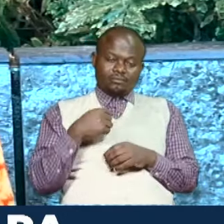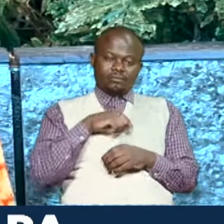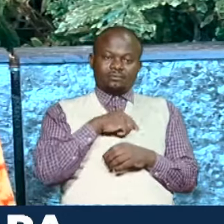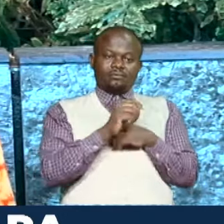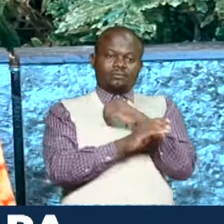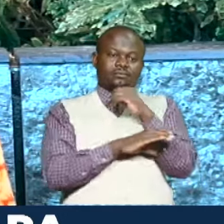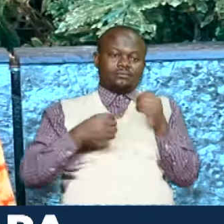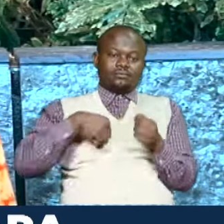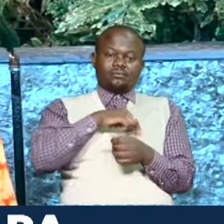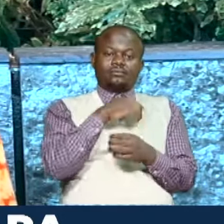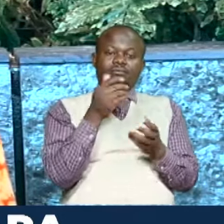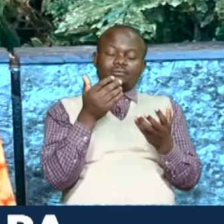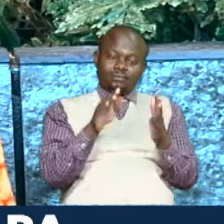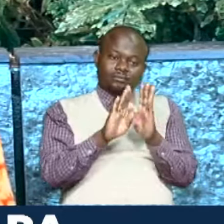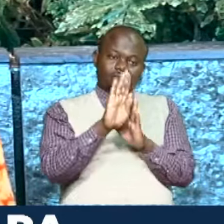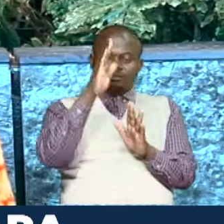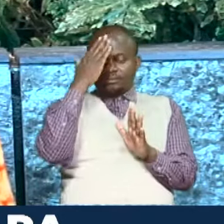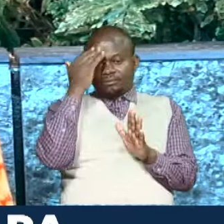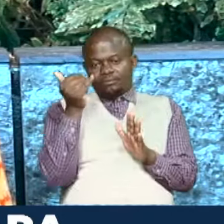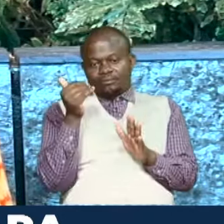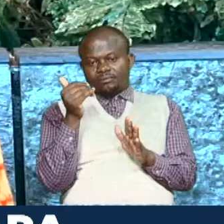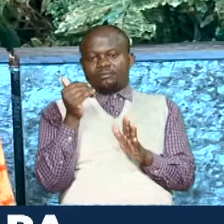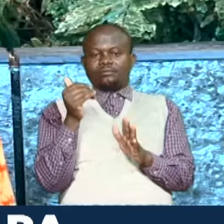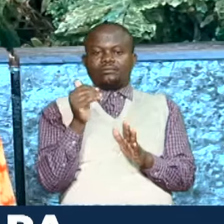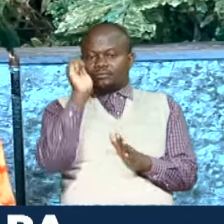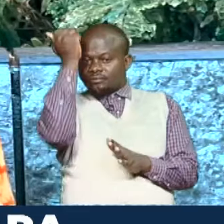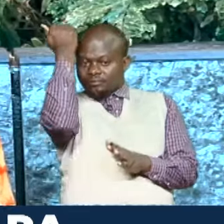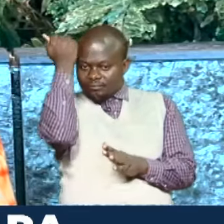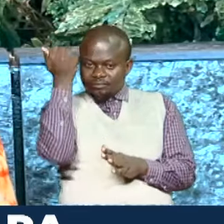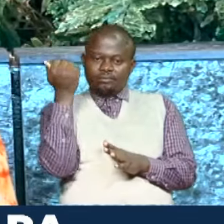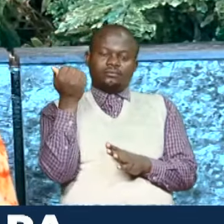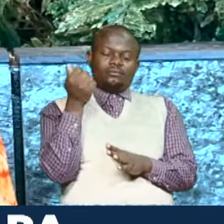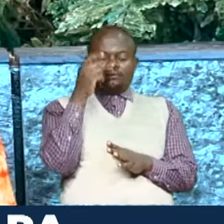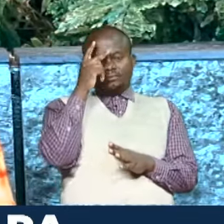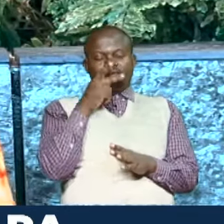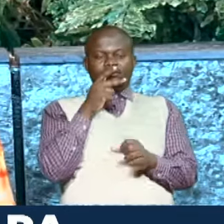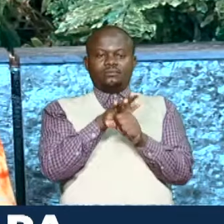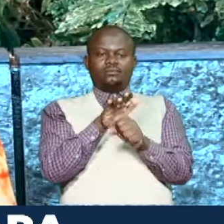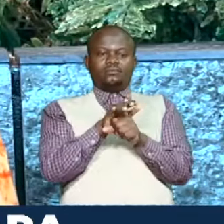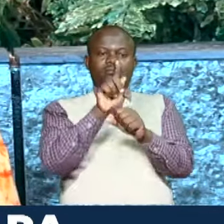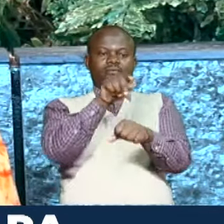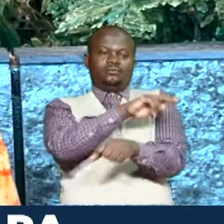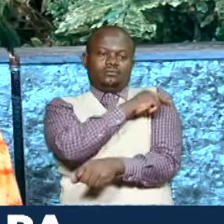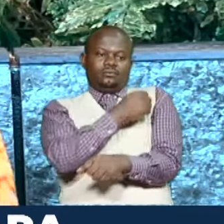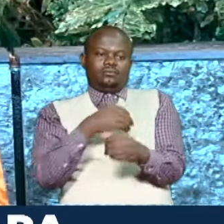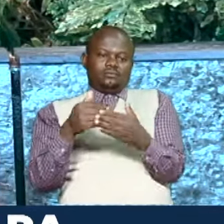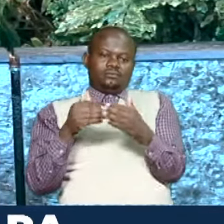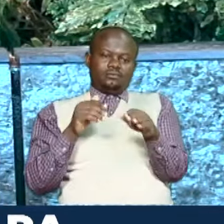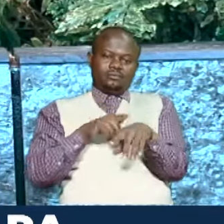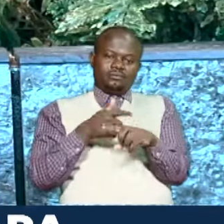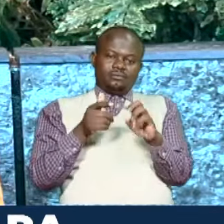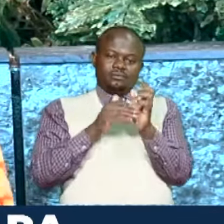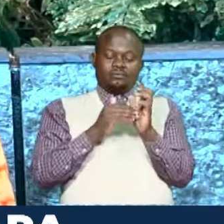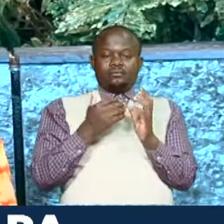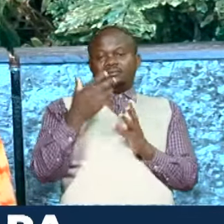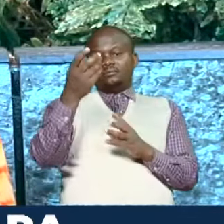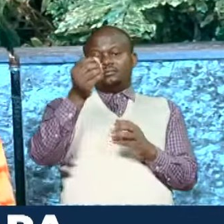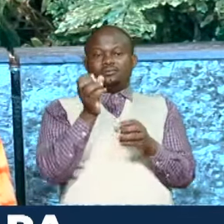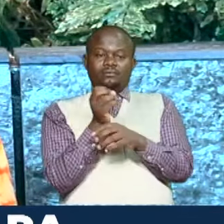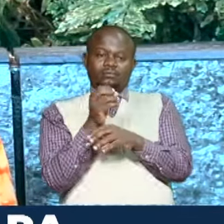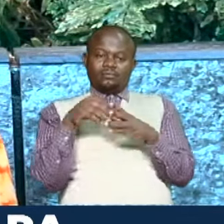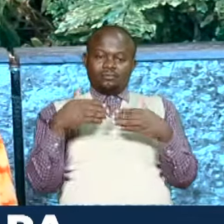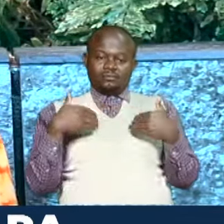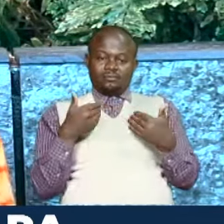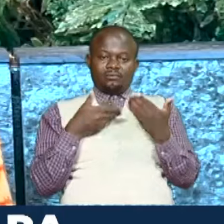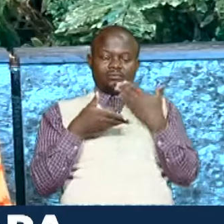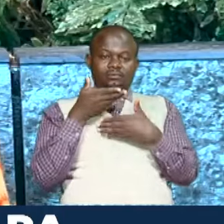cyacu dufite aho tugeze kubera mituelle de sante, ababyeyi bagenda kwa muganga hakiri kare kubera abajyanama b'ubuzima baba